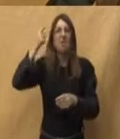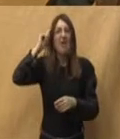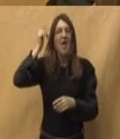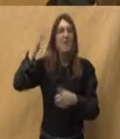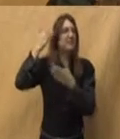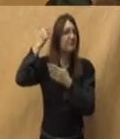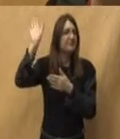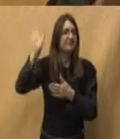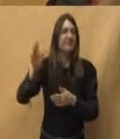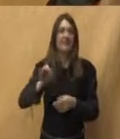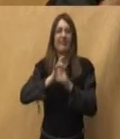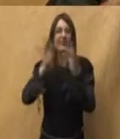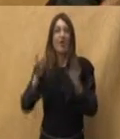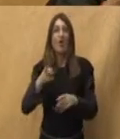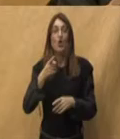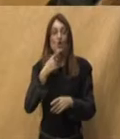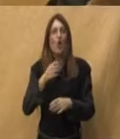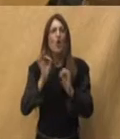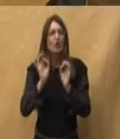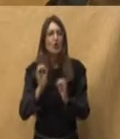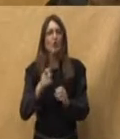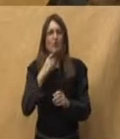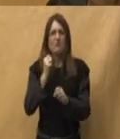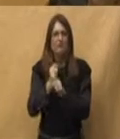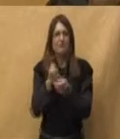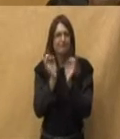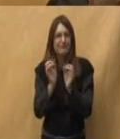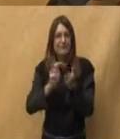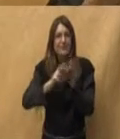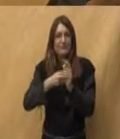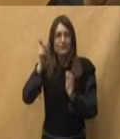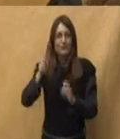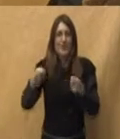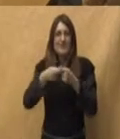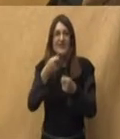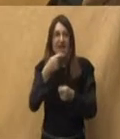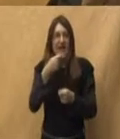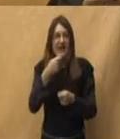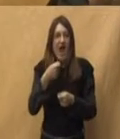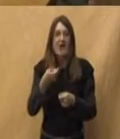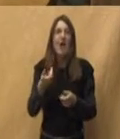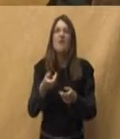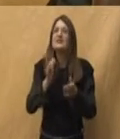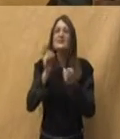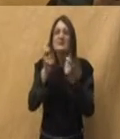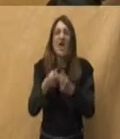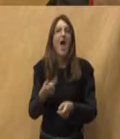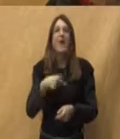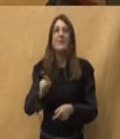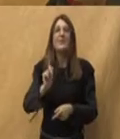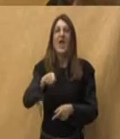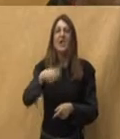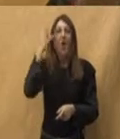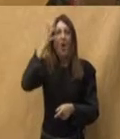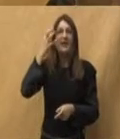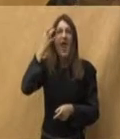na takav način, ni onaj koji je potkovan, čak ni nutricionista koji ima, kako se veli, hranu i prehranu u džepu, ne razmišlja na taj način, dakle